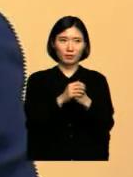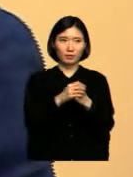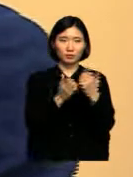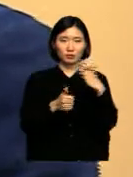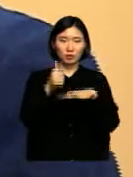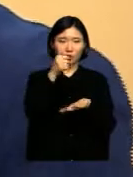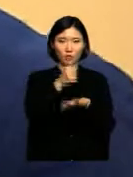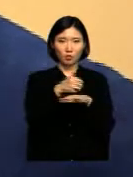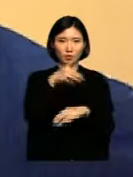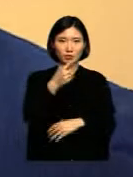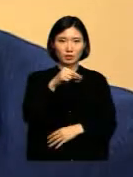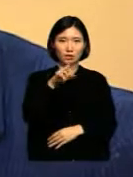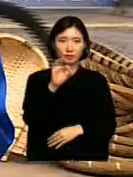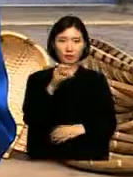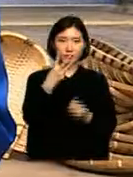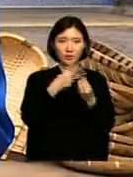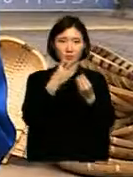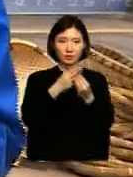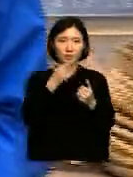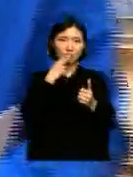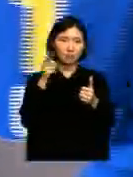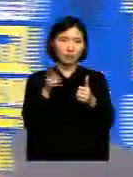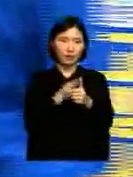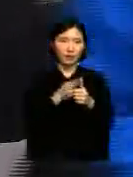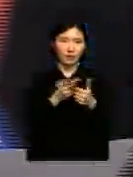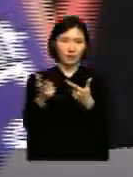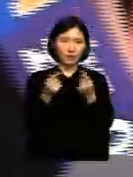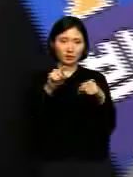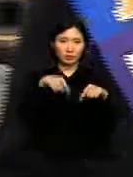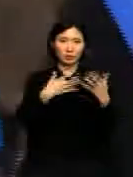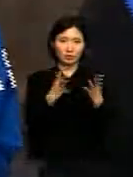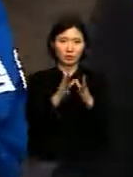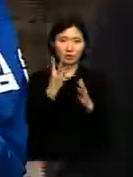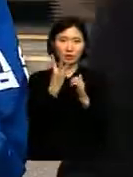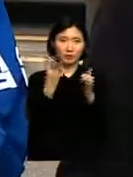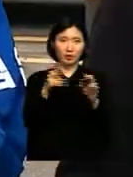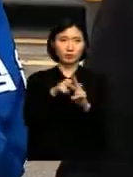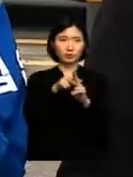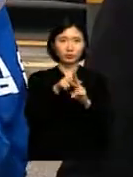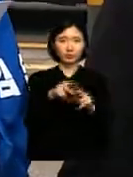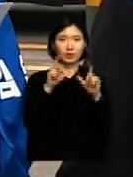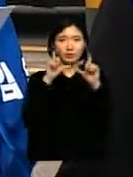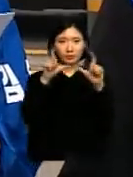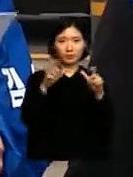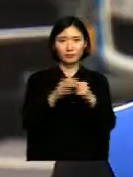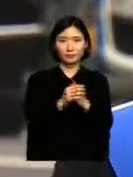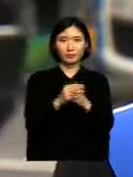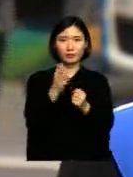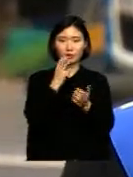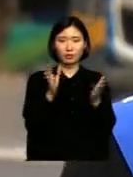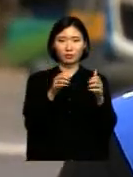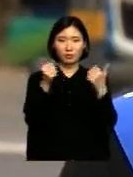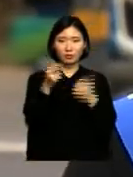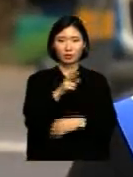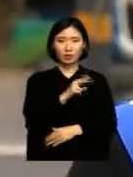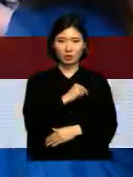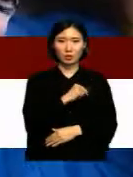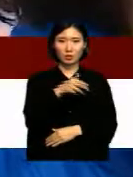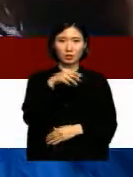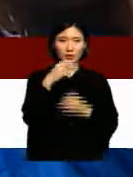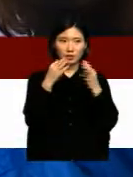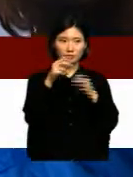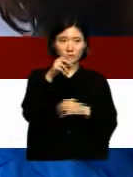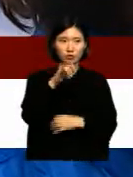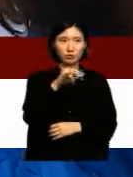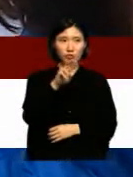3선 도전을 선언한 가운데 같은 당 에서만 4명이 출사표를 던졌습니다 경기도의원 출신의 김유임